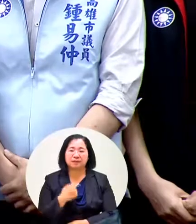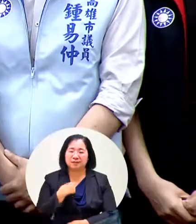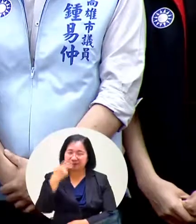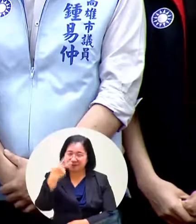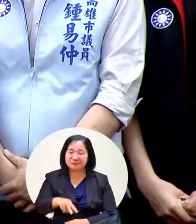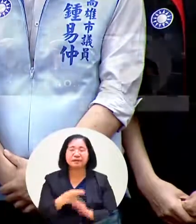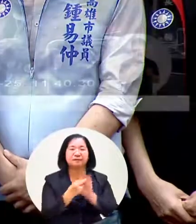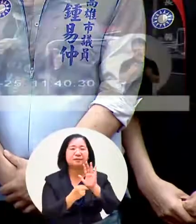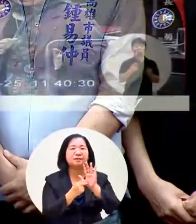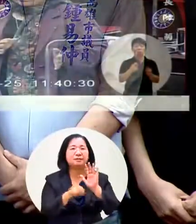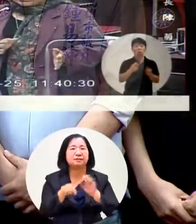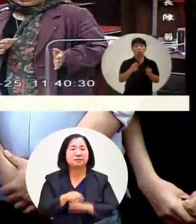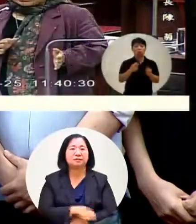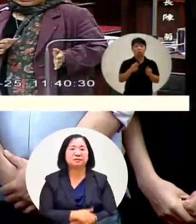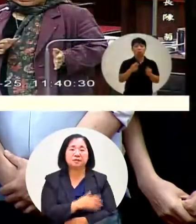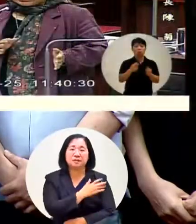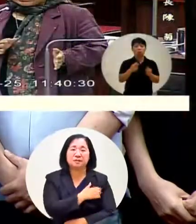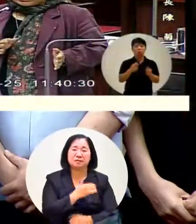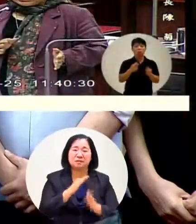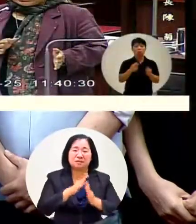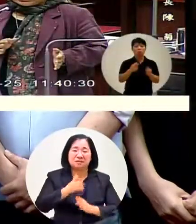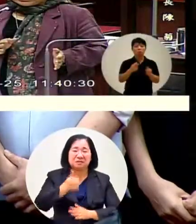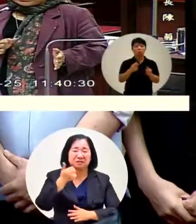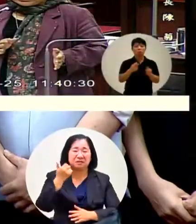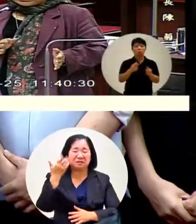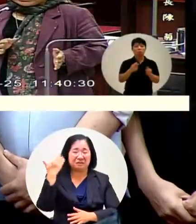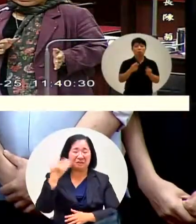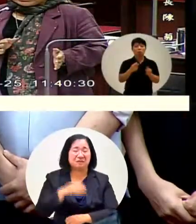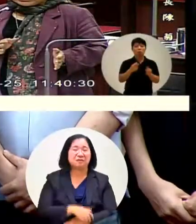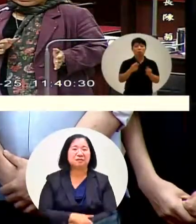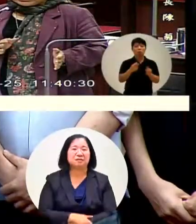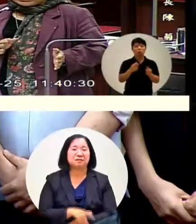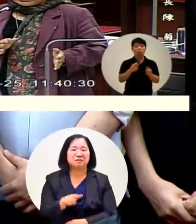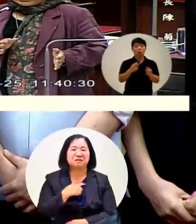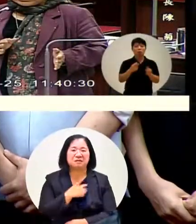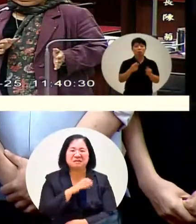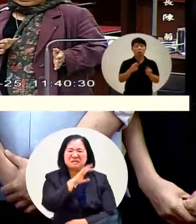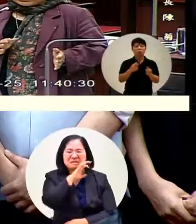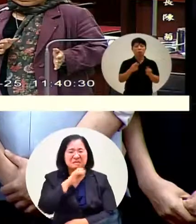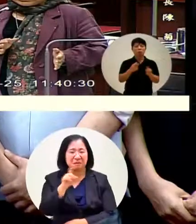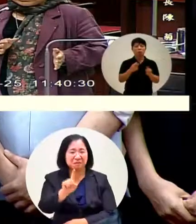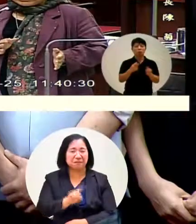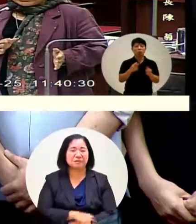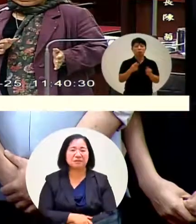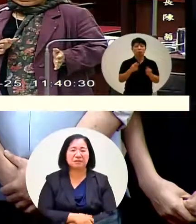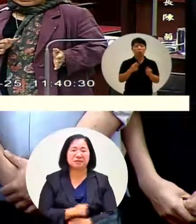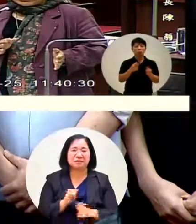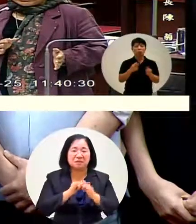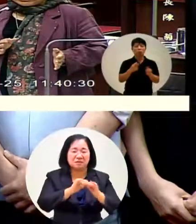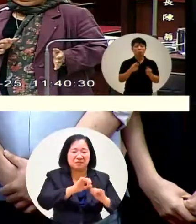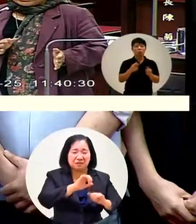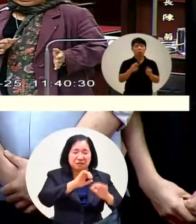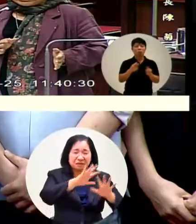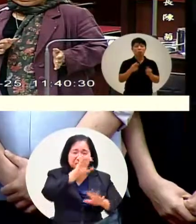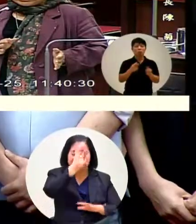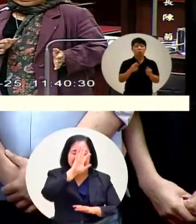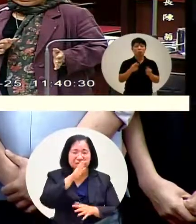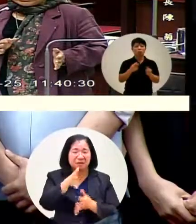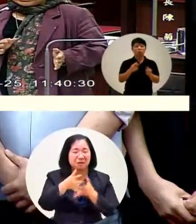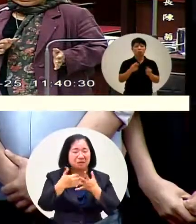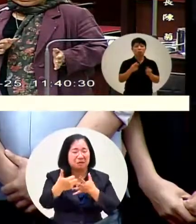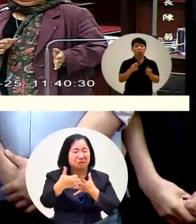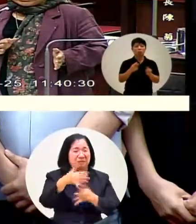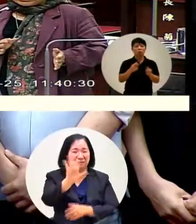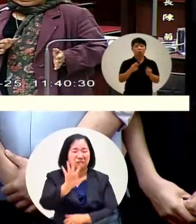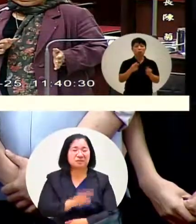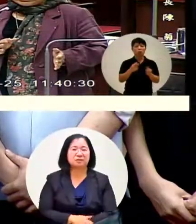首长答复。啊，这明明写啊明明，啊到底是上卡稳啊？ 所以